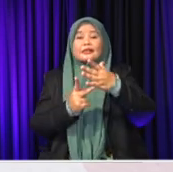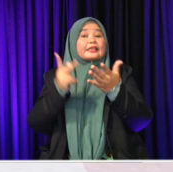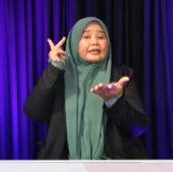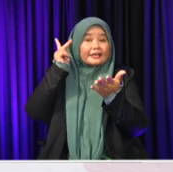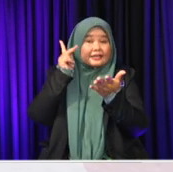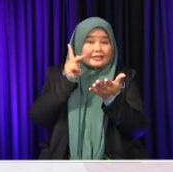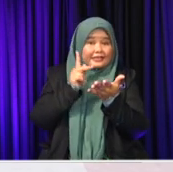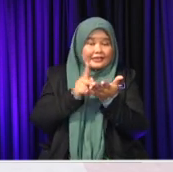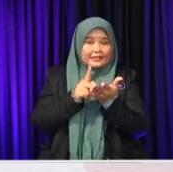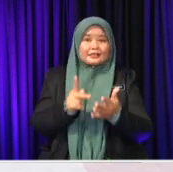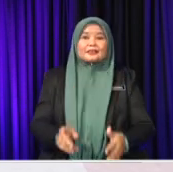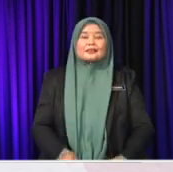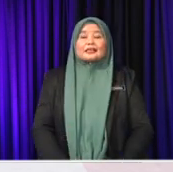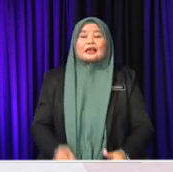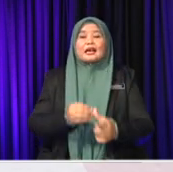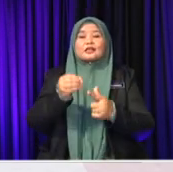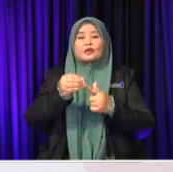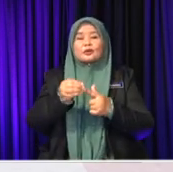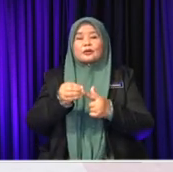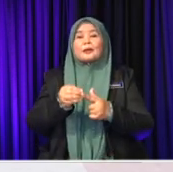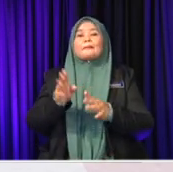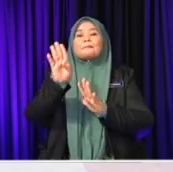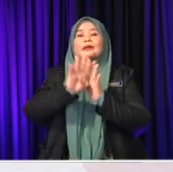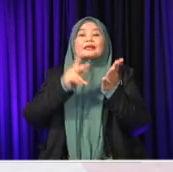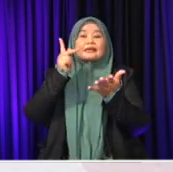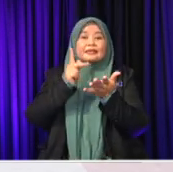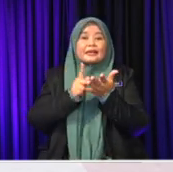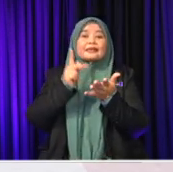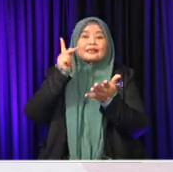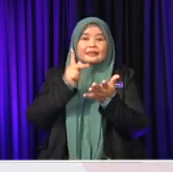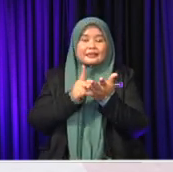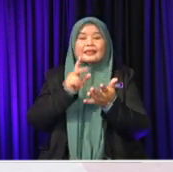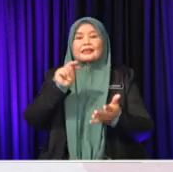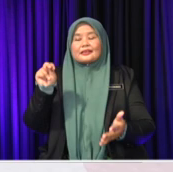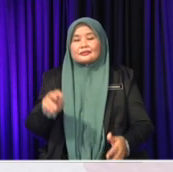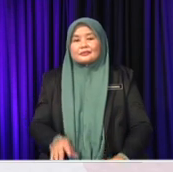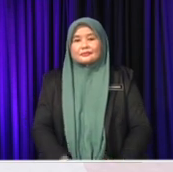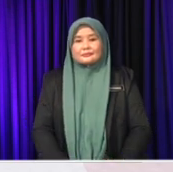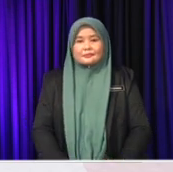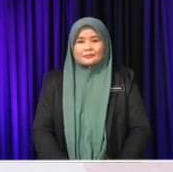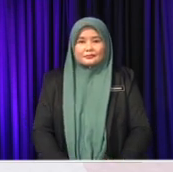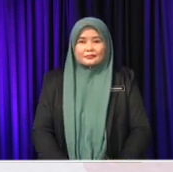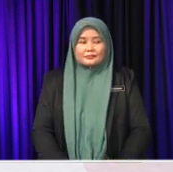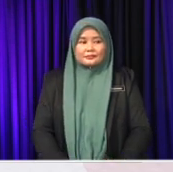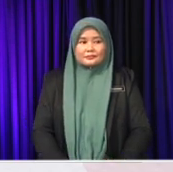saling mengenali ataupun berkenan berkenalan kalimat yang seterusnya